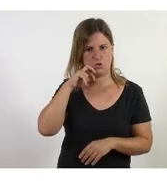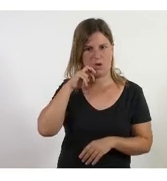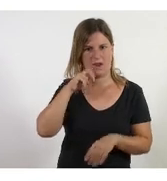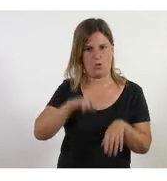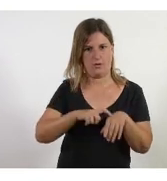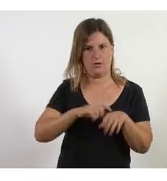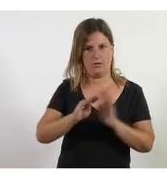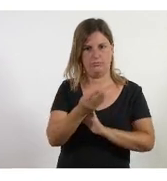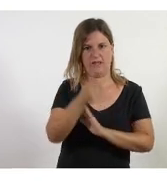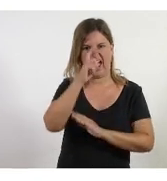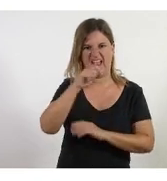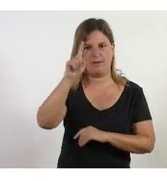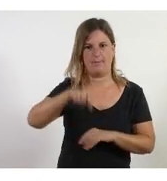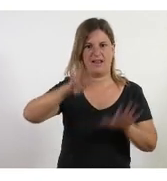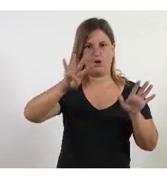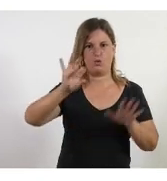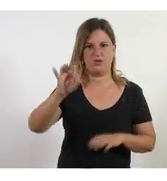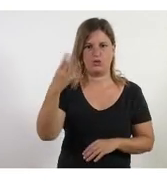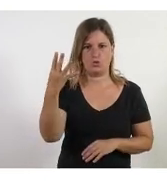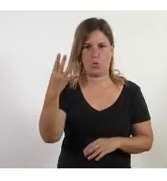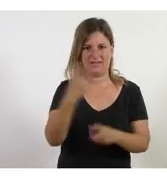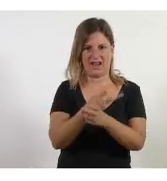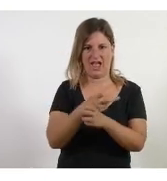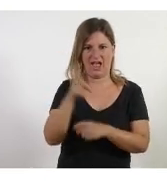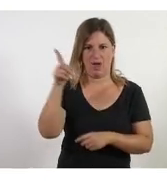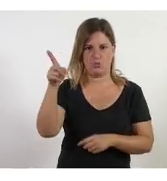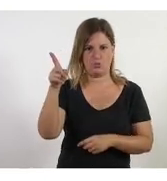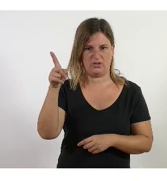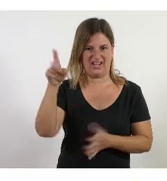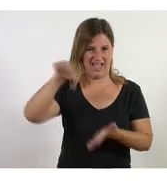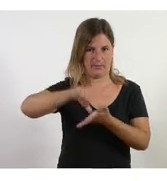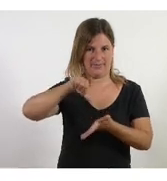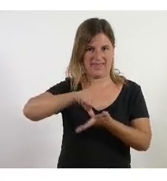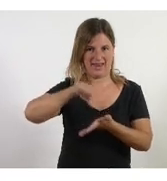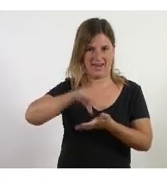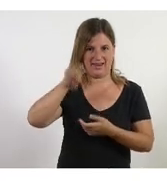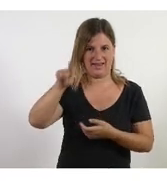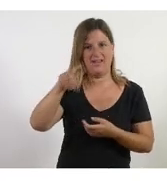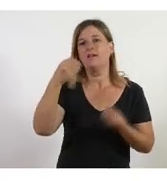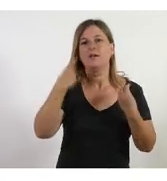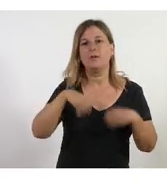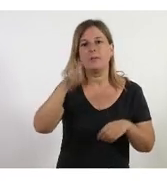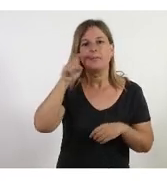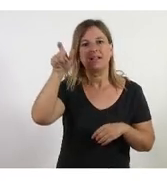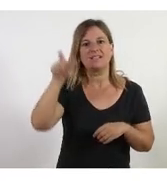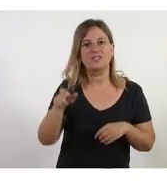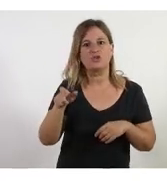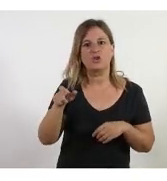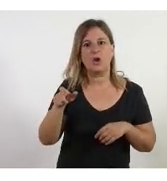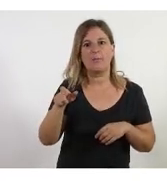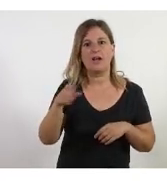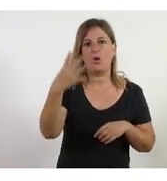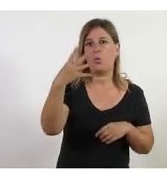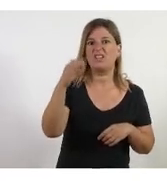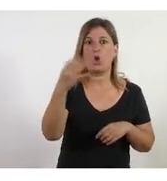en 1904 a Àustria, a Viena, i aquest home va estar en 4 o 5